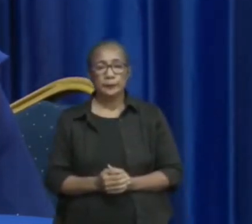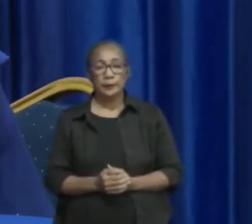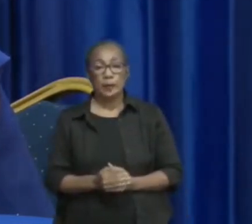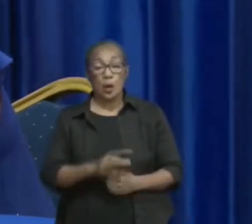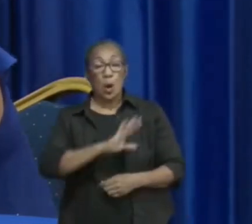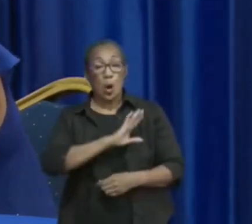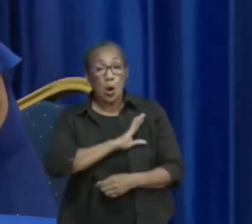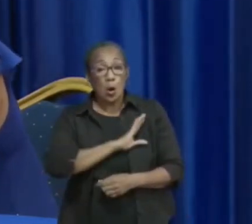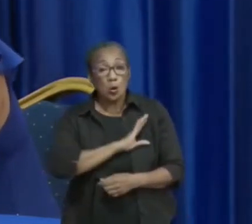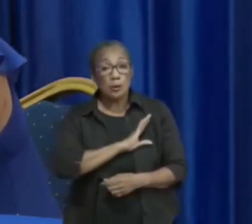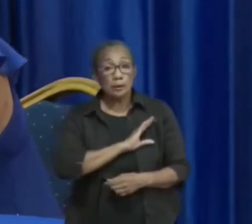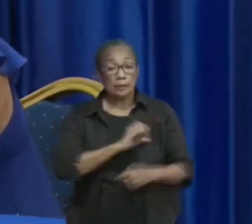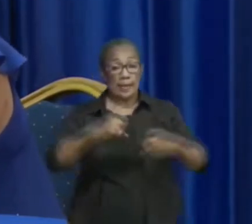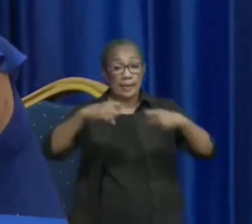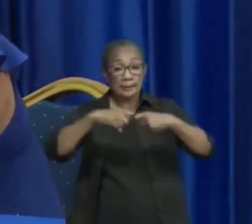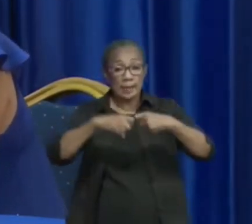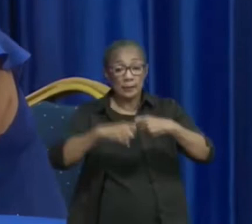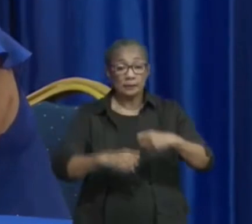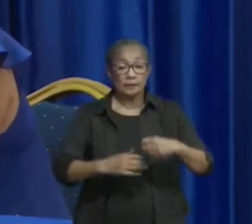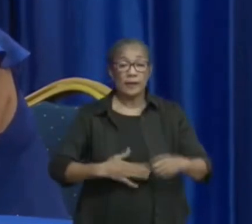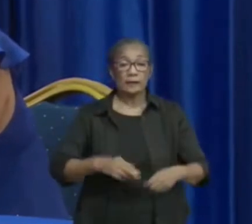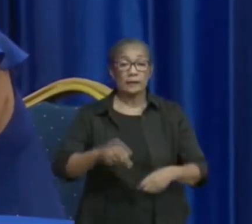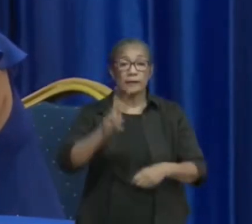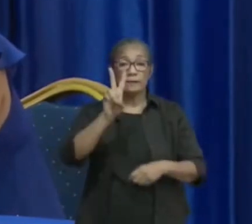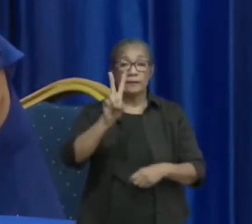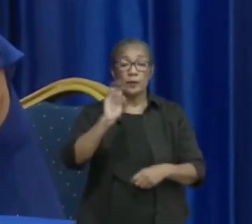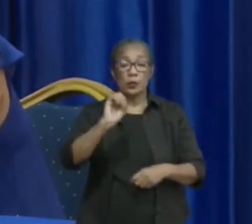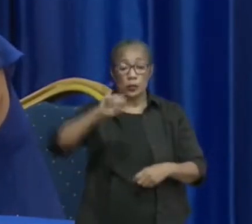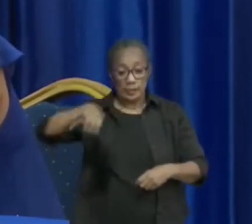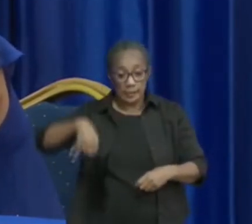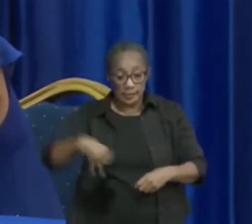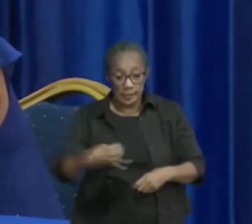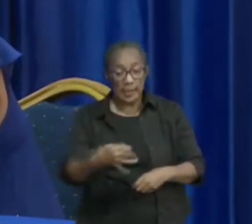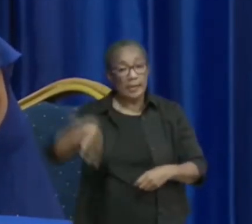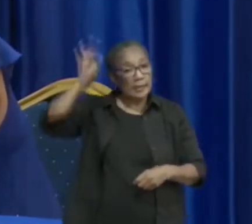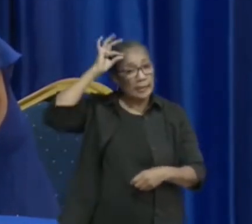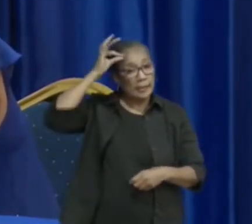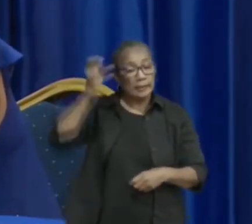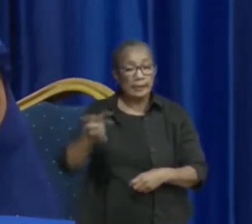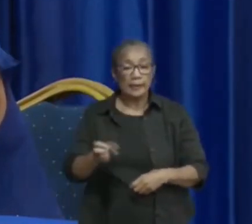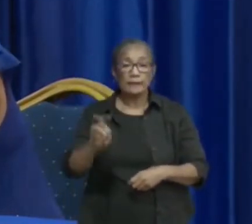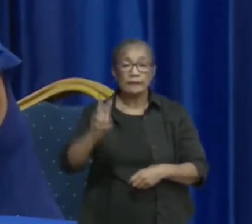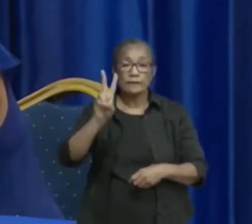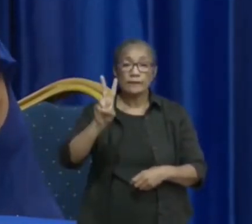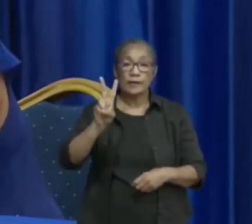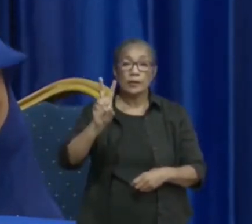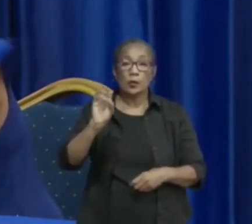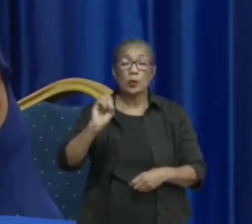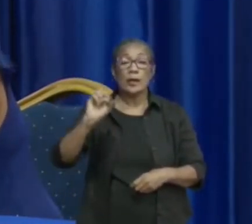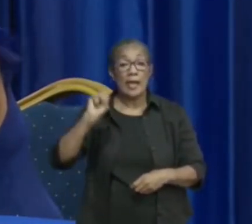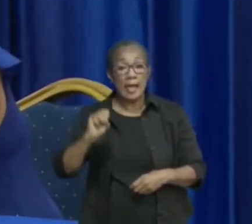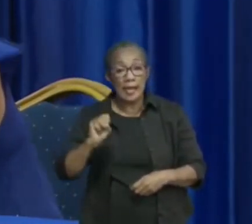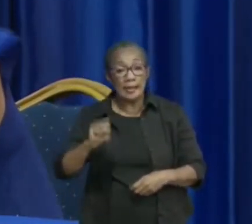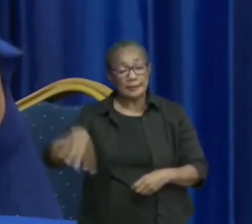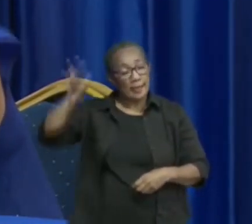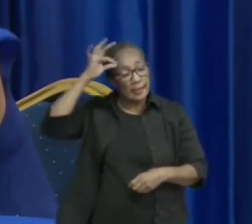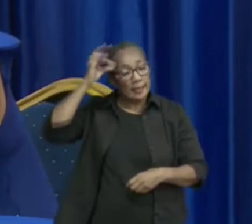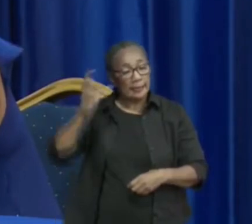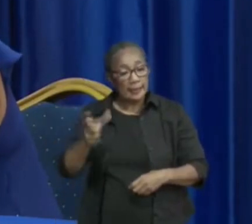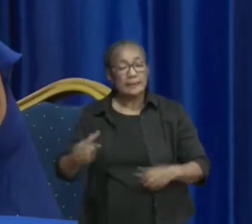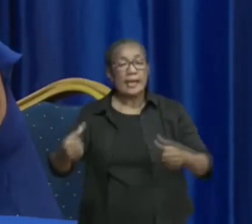Ook de examens van VOJ-leerlingen en VOS-leerlingen zijn voor een deel